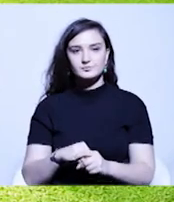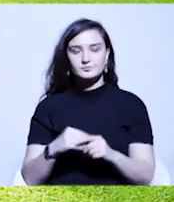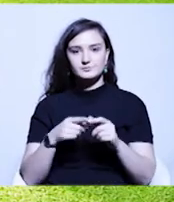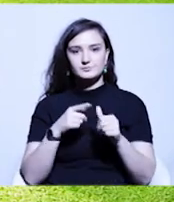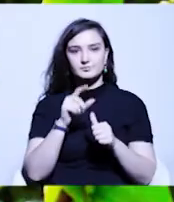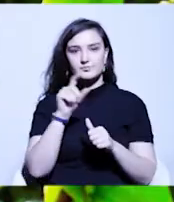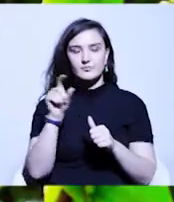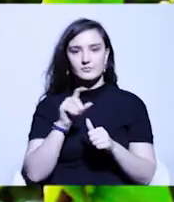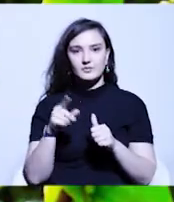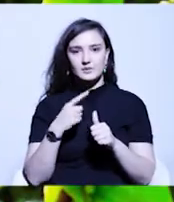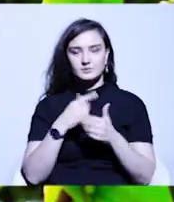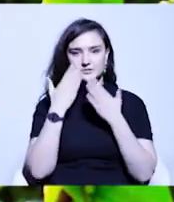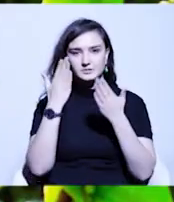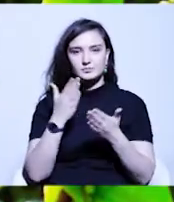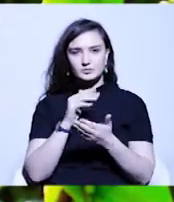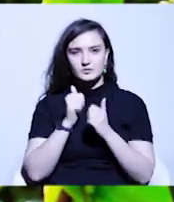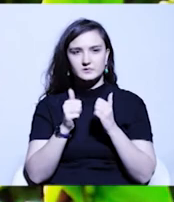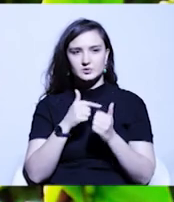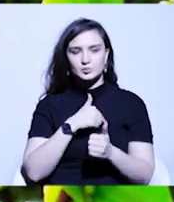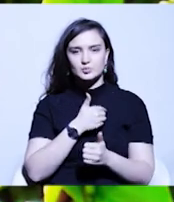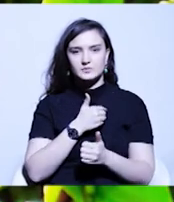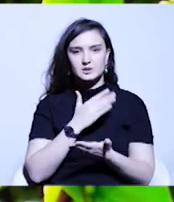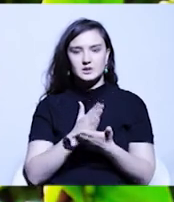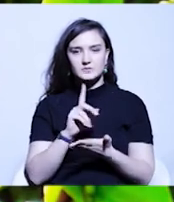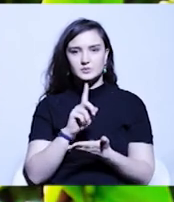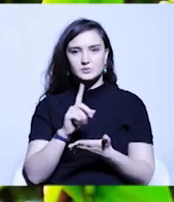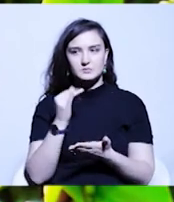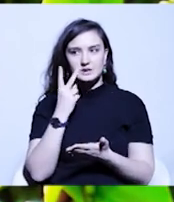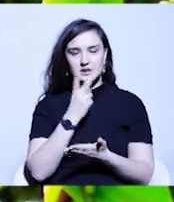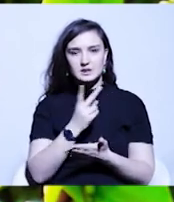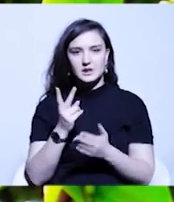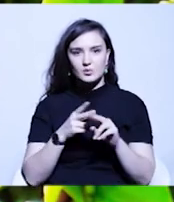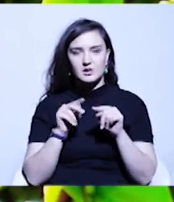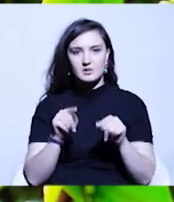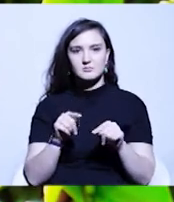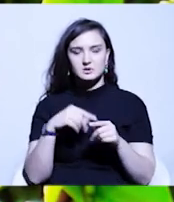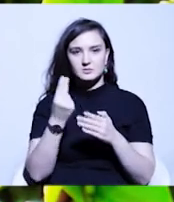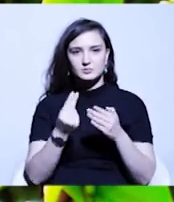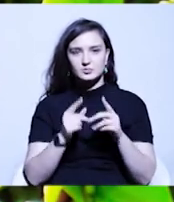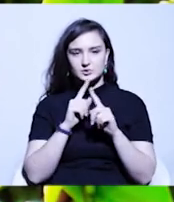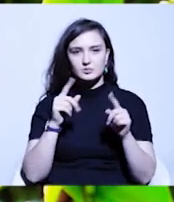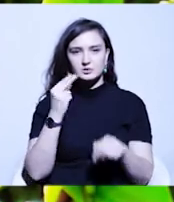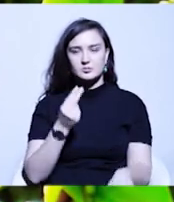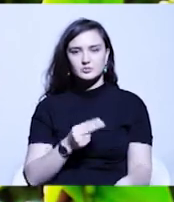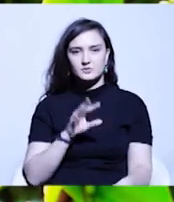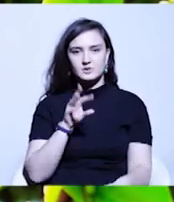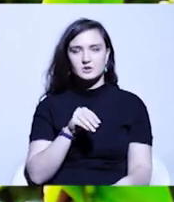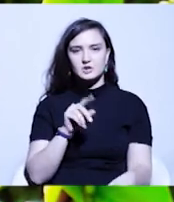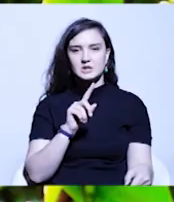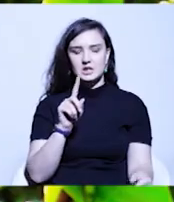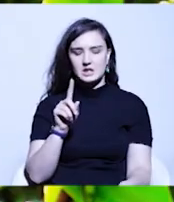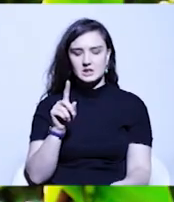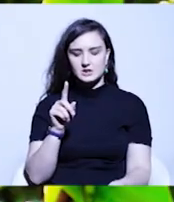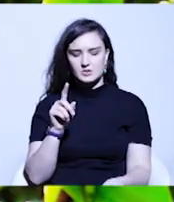სათაურს კითხულობ, ყოველთვის გიჩდება სურვილი, რომ დაინახო ამ უცნაურ ნამუშევარში